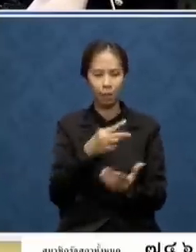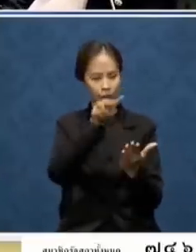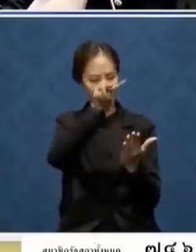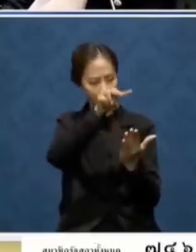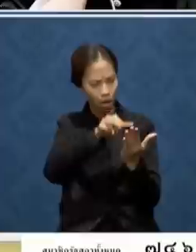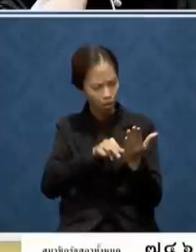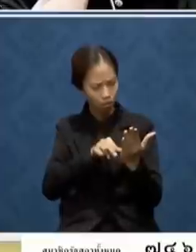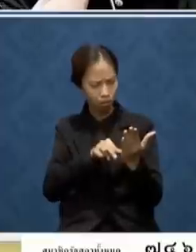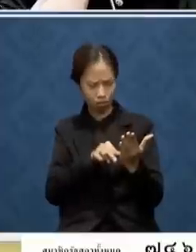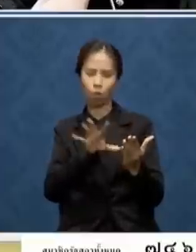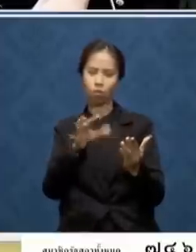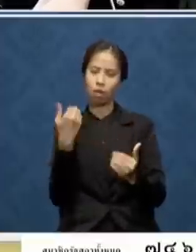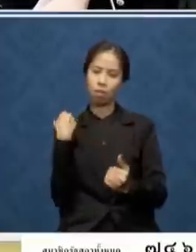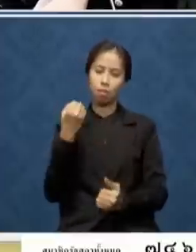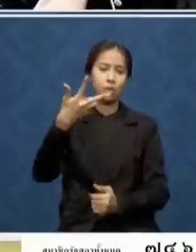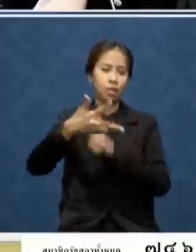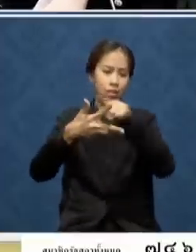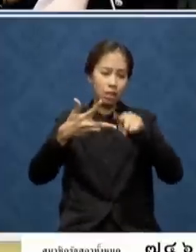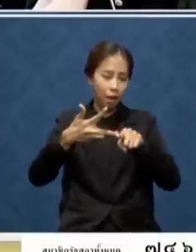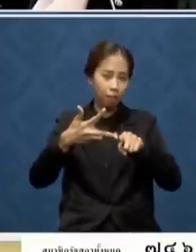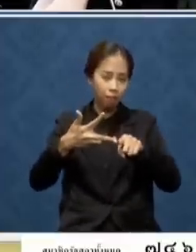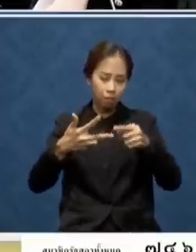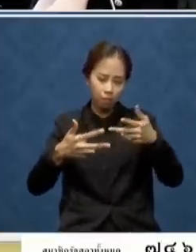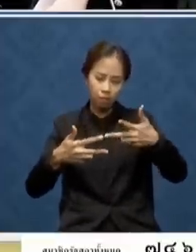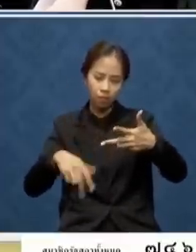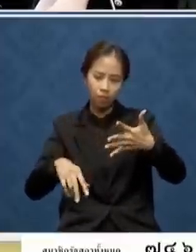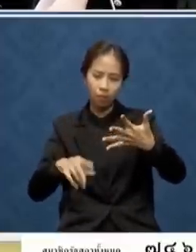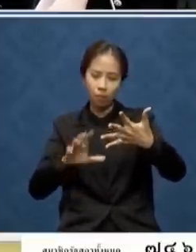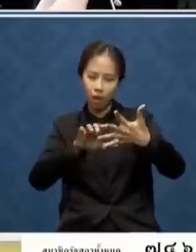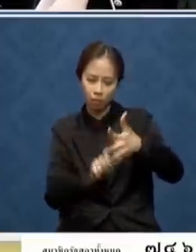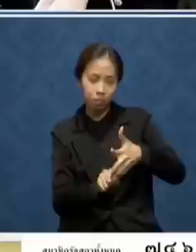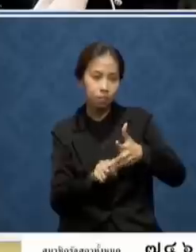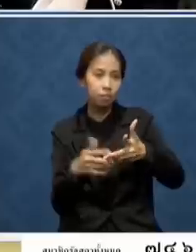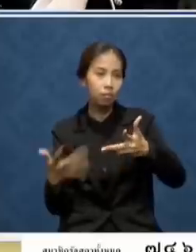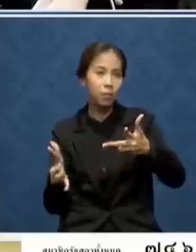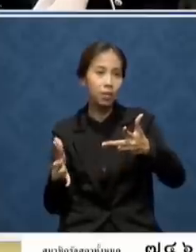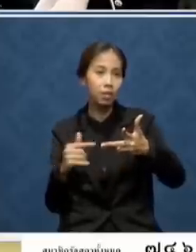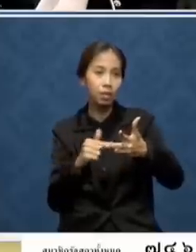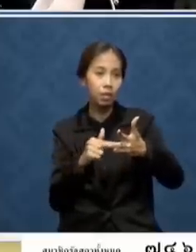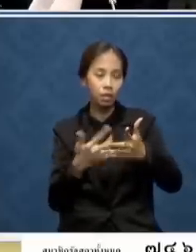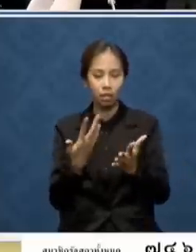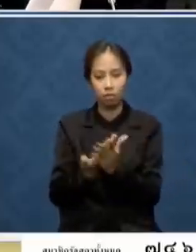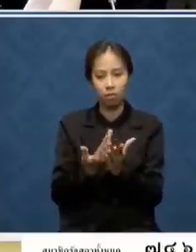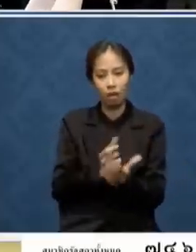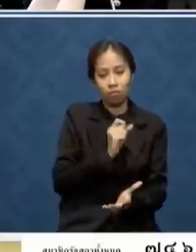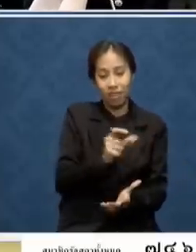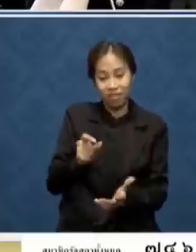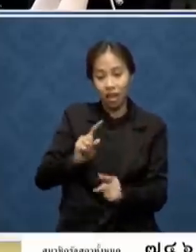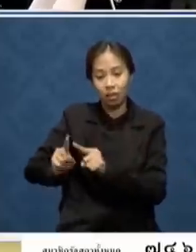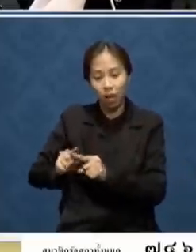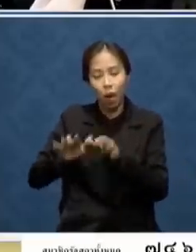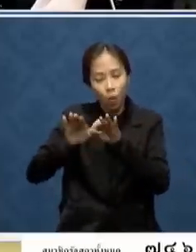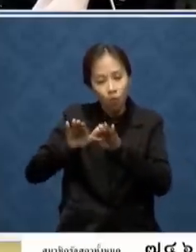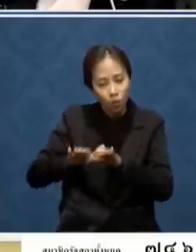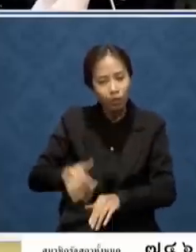เหลือแค่ 3เรื่องหายไป 2เรื่องคือลดรายจ่ายแล้วก็ลดความเหลื่อมล้ำลดรายจ่ายยังพอทำความเข้าใจได้ว่า